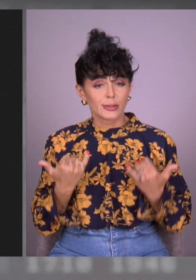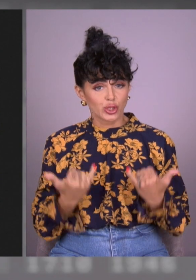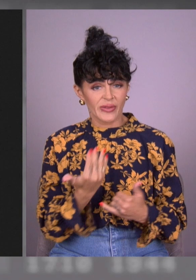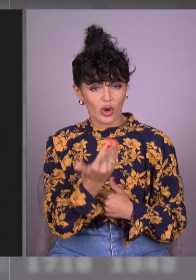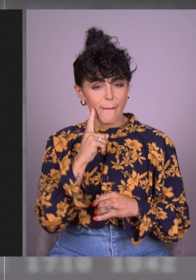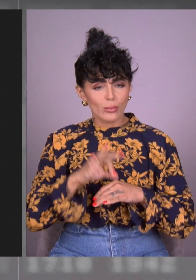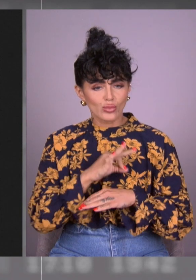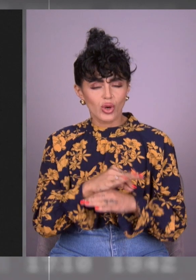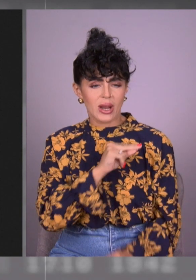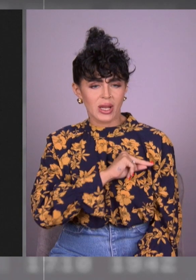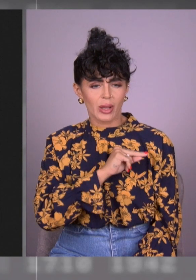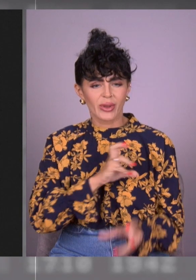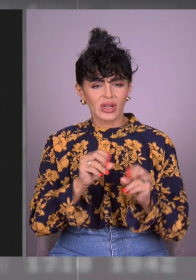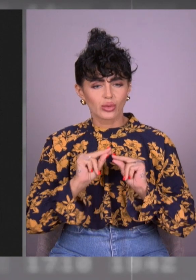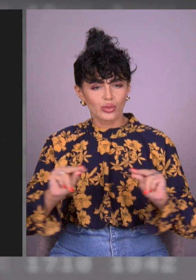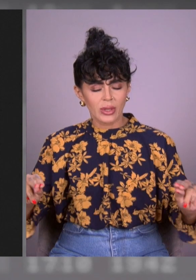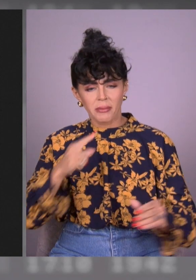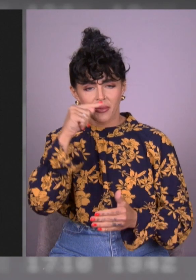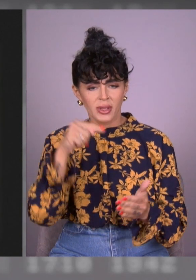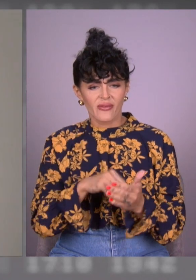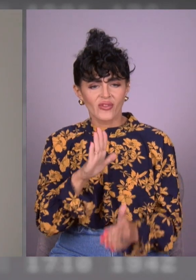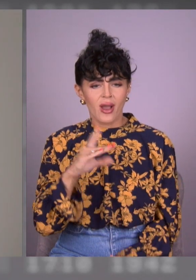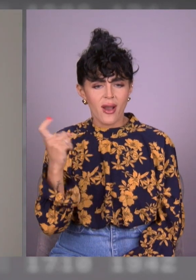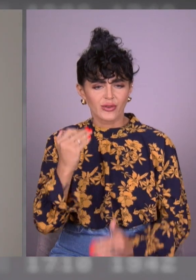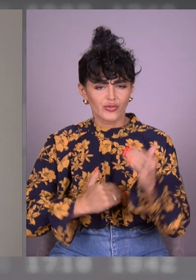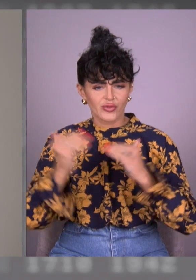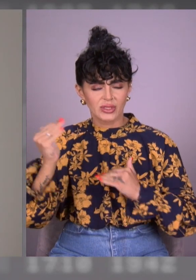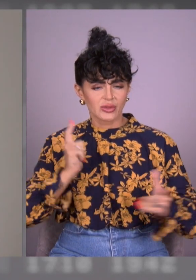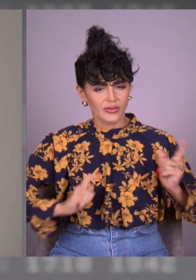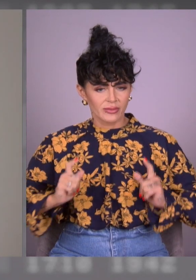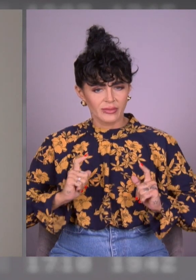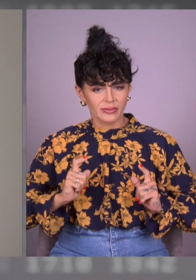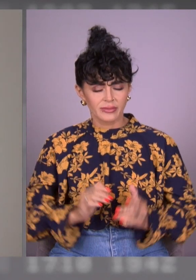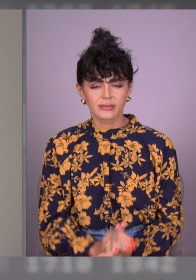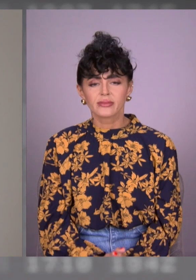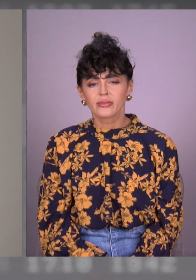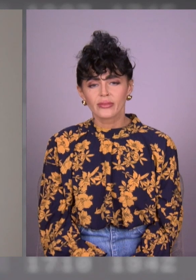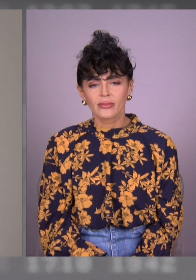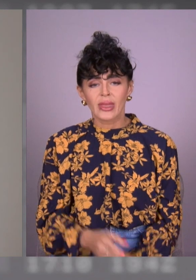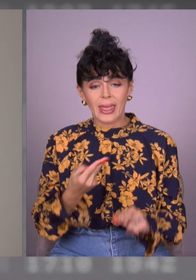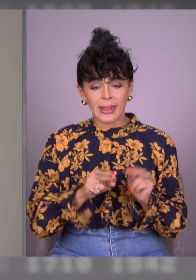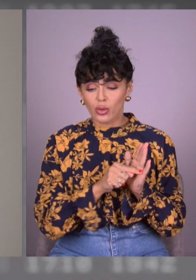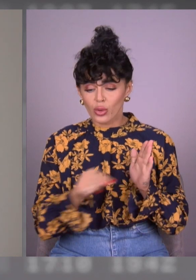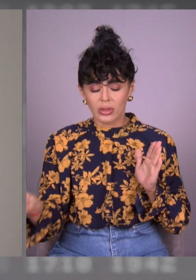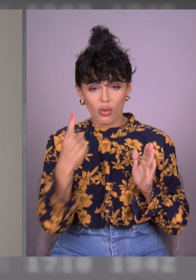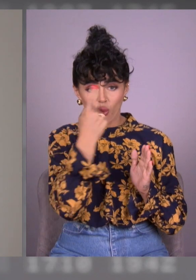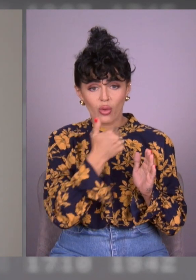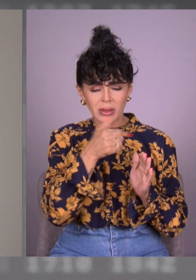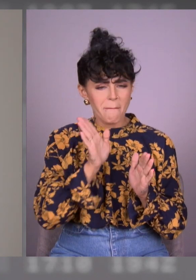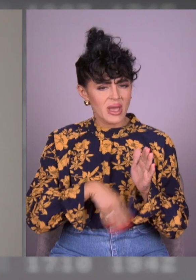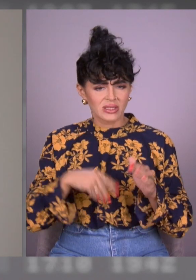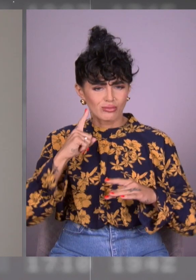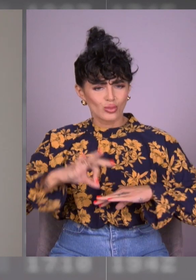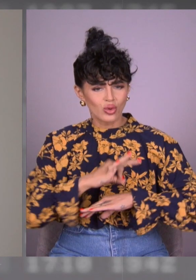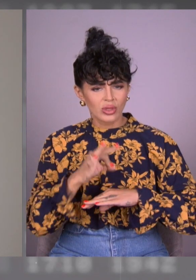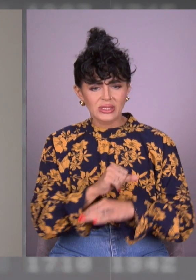чоловік працює викладачем в одному з харківських вишів. Цей рік без чоловіка – це найгірший